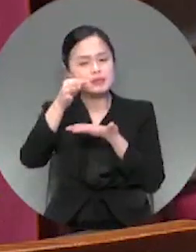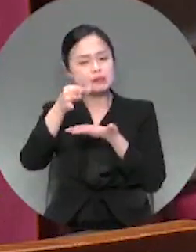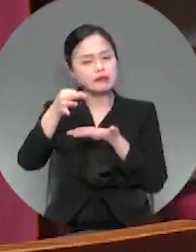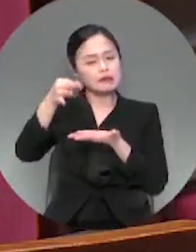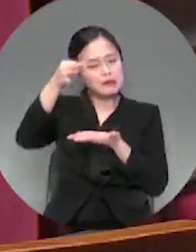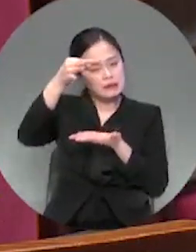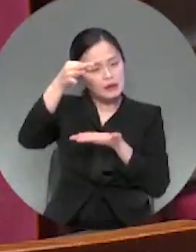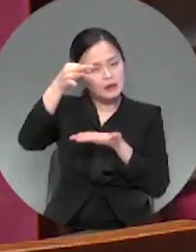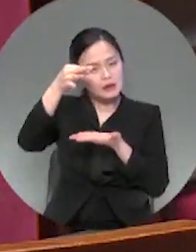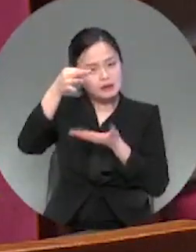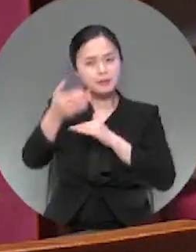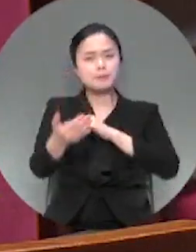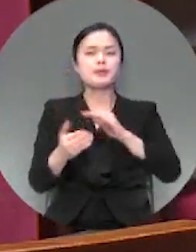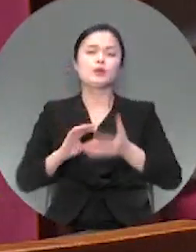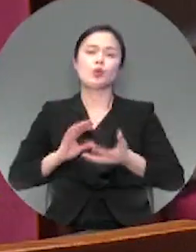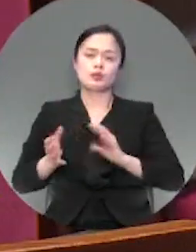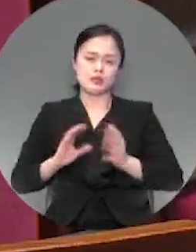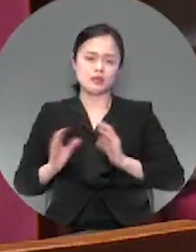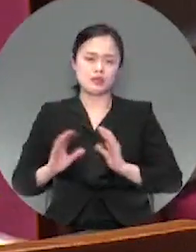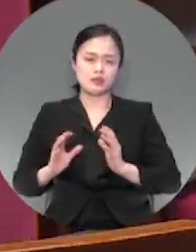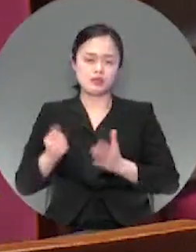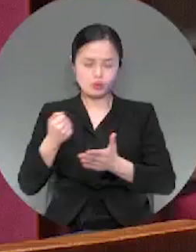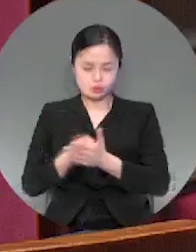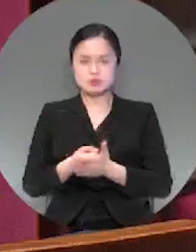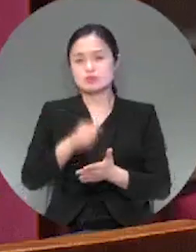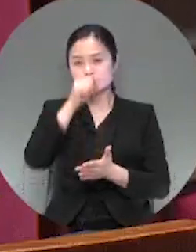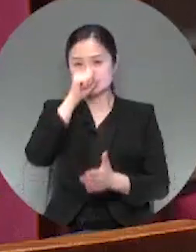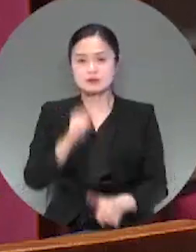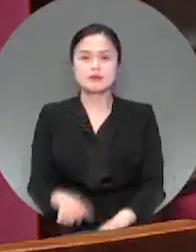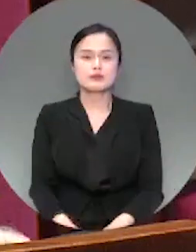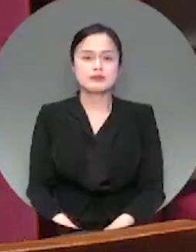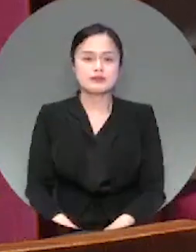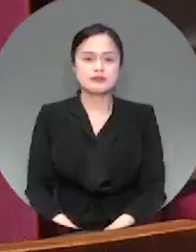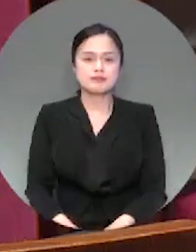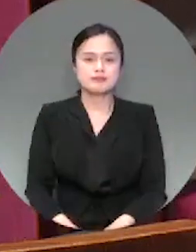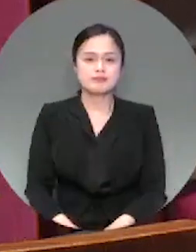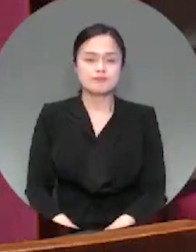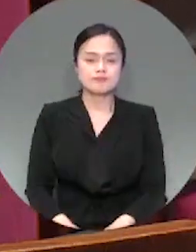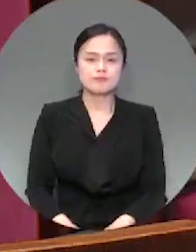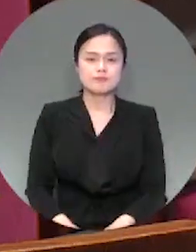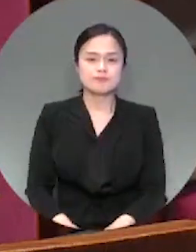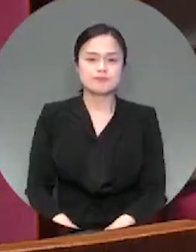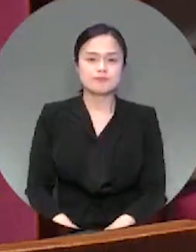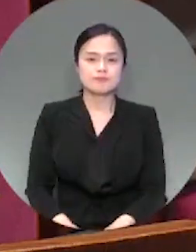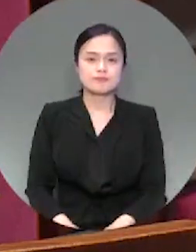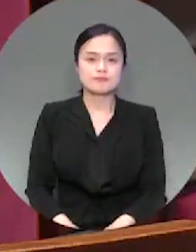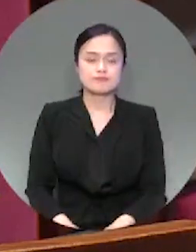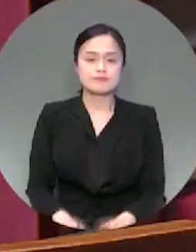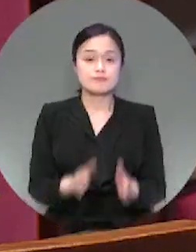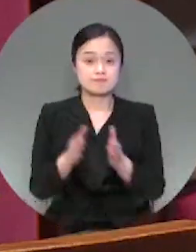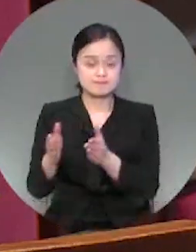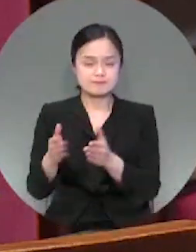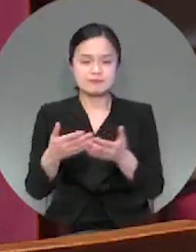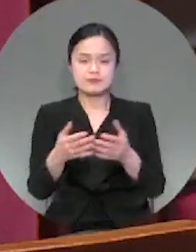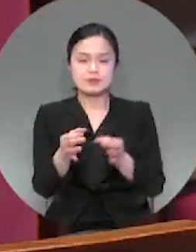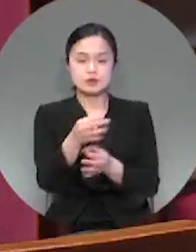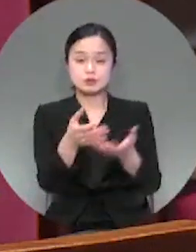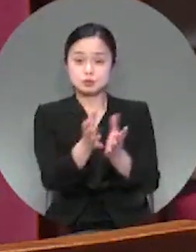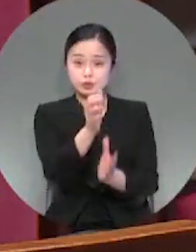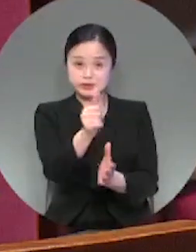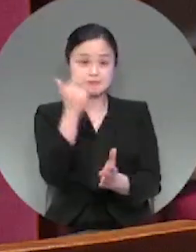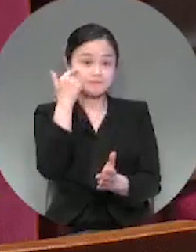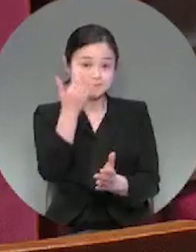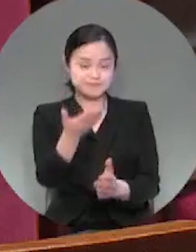세밀하게 할 필요가 있다 이 말씀을 드리고요. 자, 부총리 질문 드릴게요. 저희가 그 방역